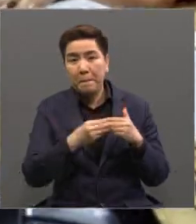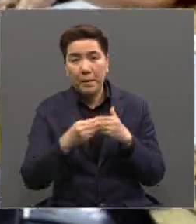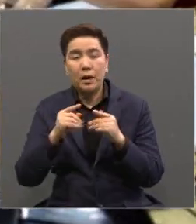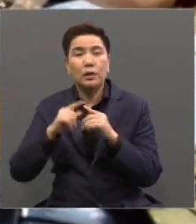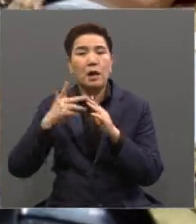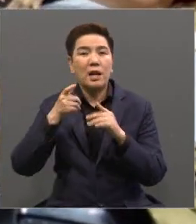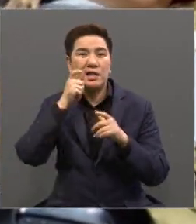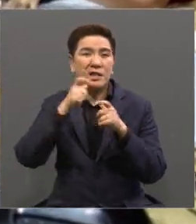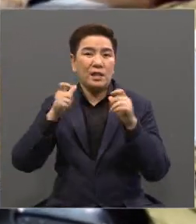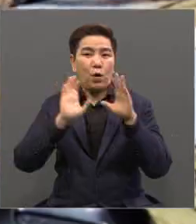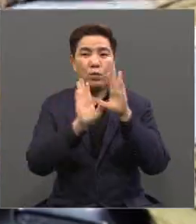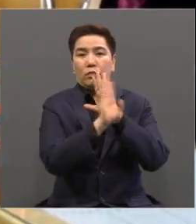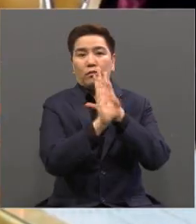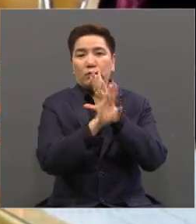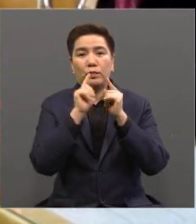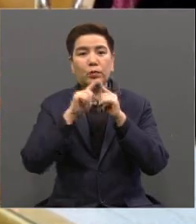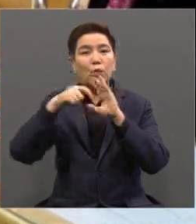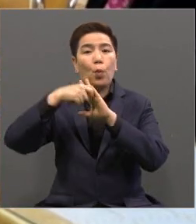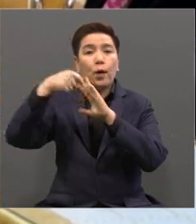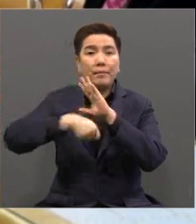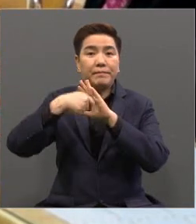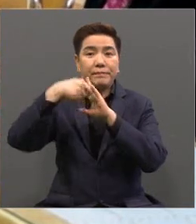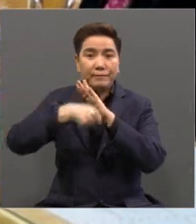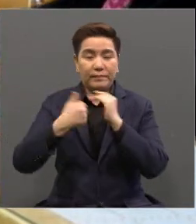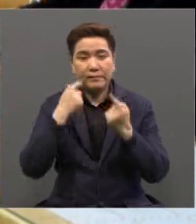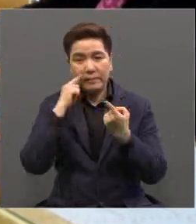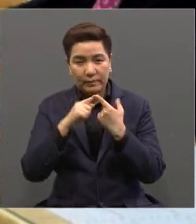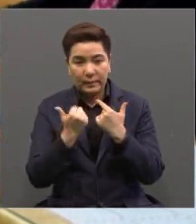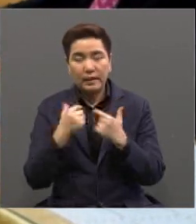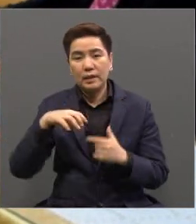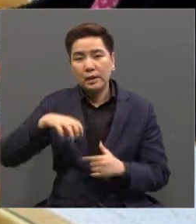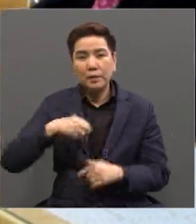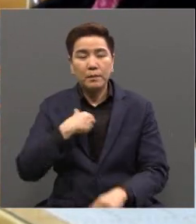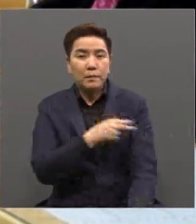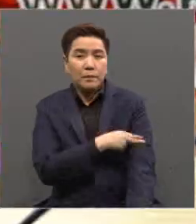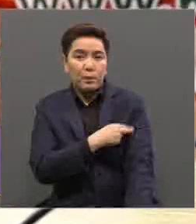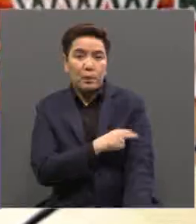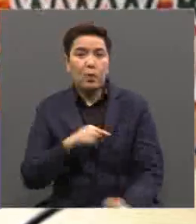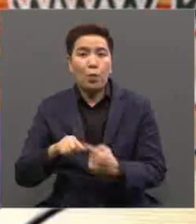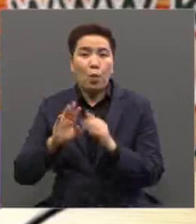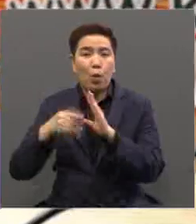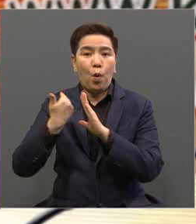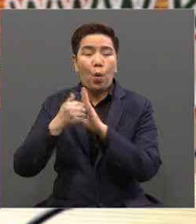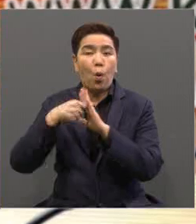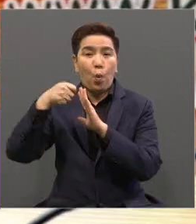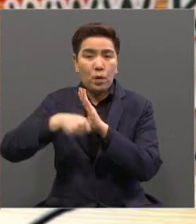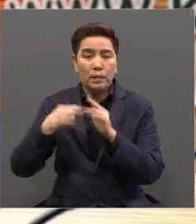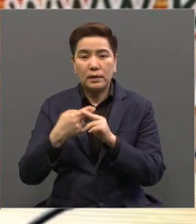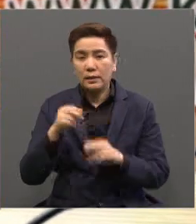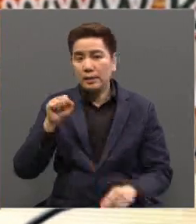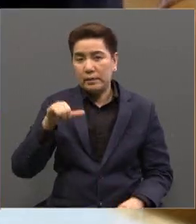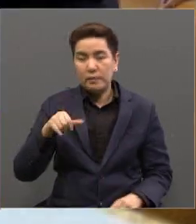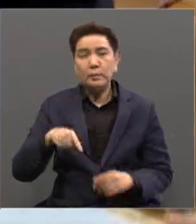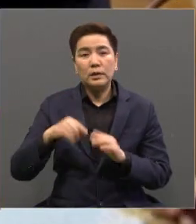ไปที่จังหวัดใหญ่ทางภาคตะวันออกเฉียงเหนือที่นครราชสีมาครับสำนักงานสาธารณสุขโคราชครับนายสยามศิริมงคล